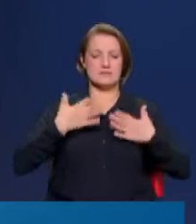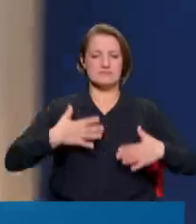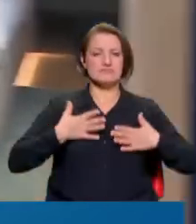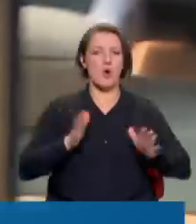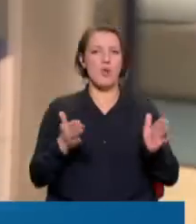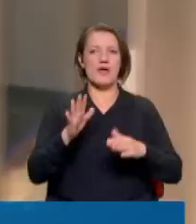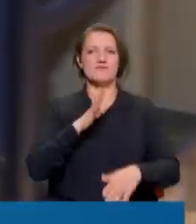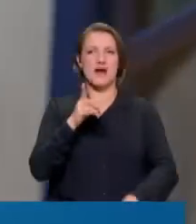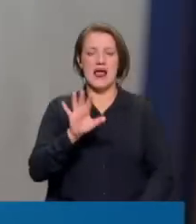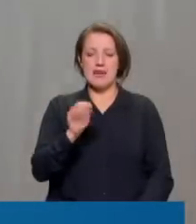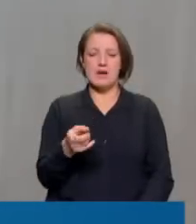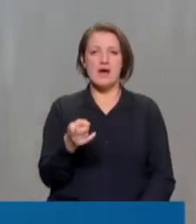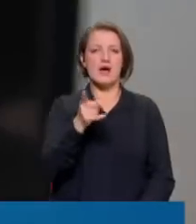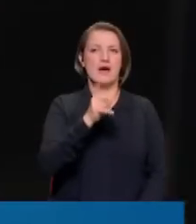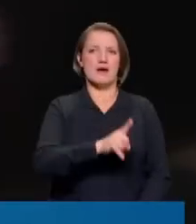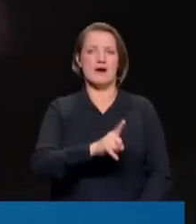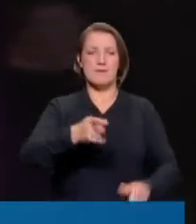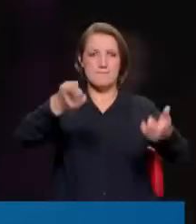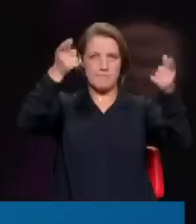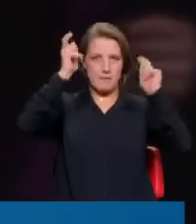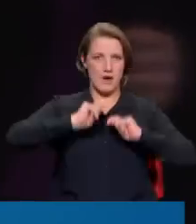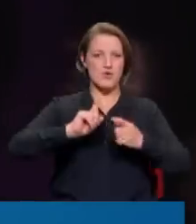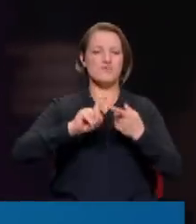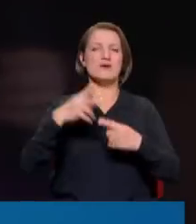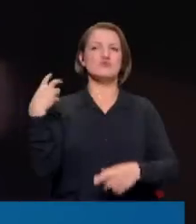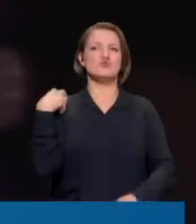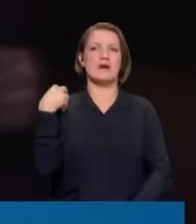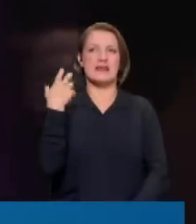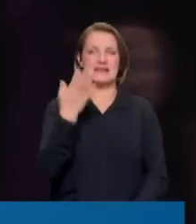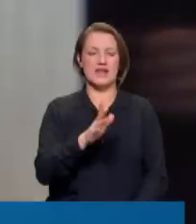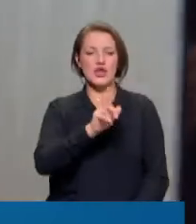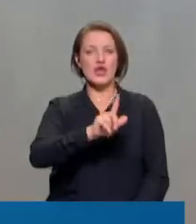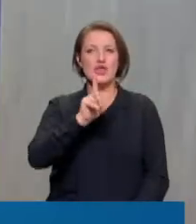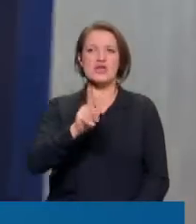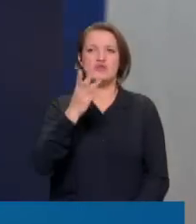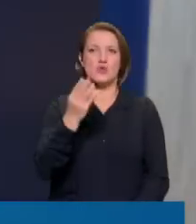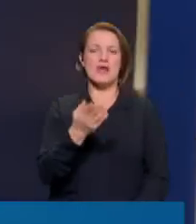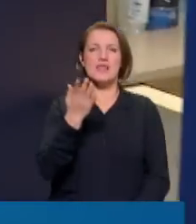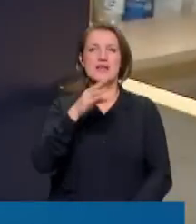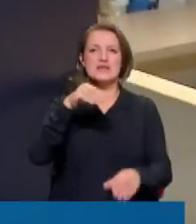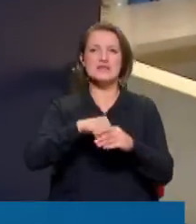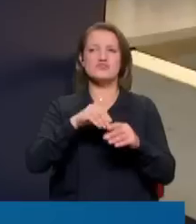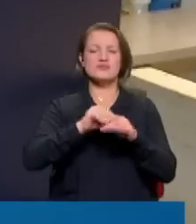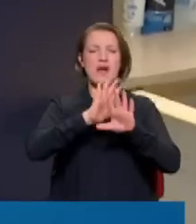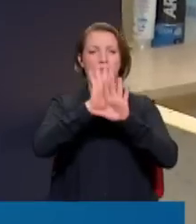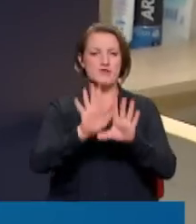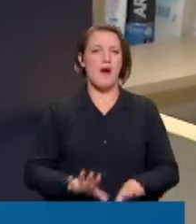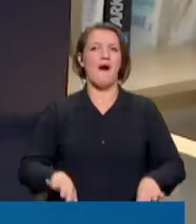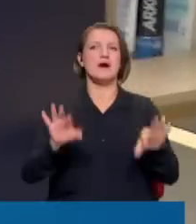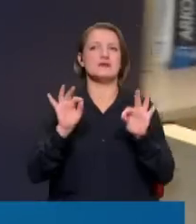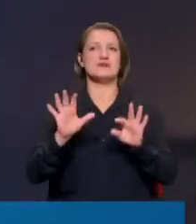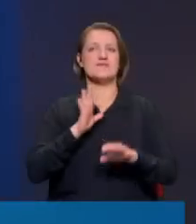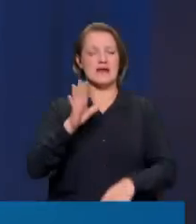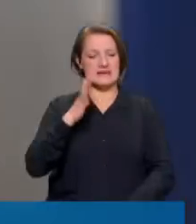odası var hemen yan tarafta banyosu tuvaleti ihtiyaç duyulabilecek içinde her şey var